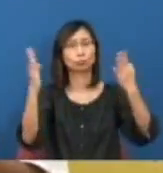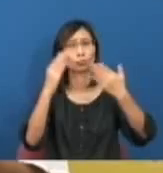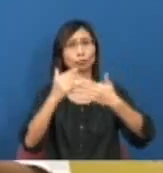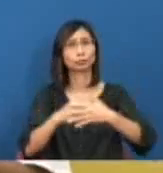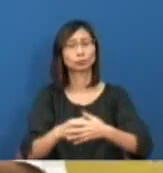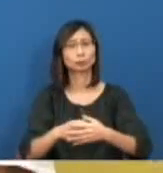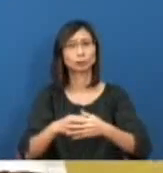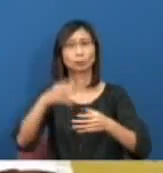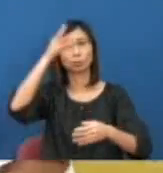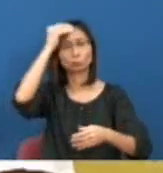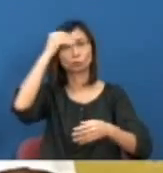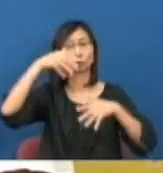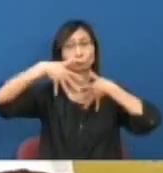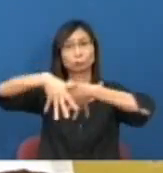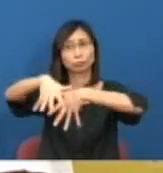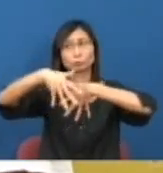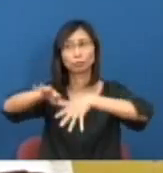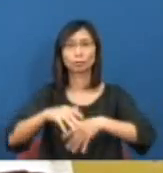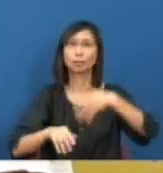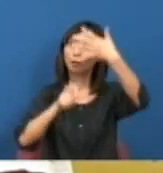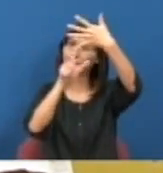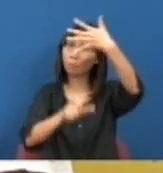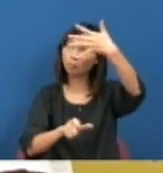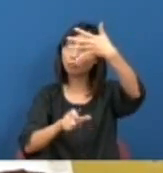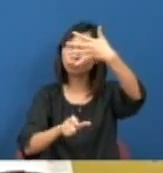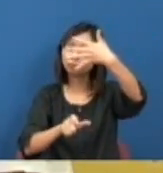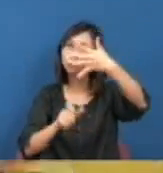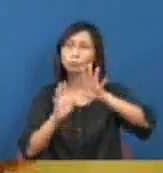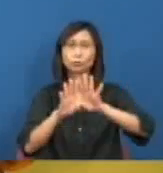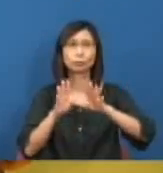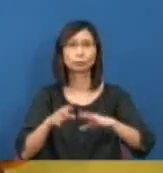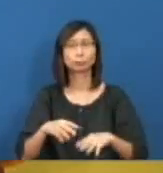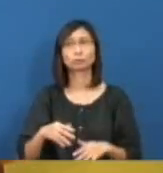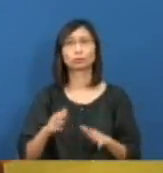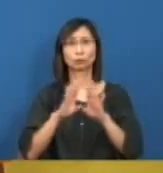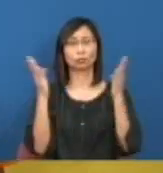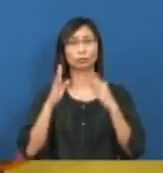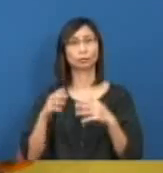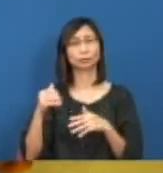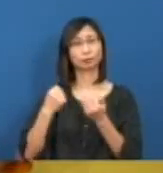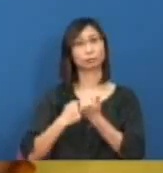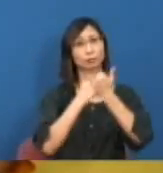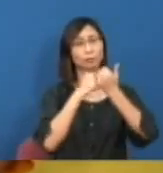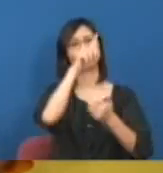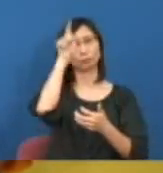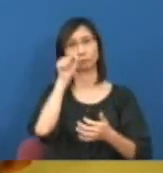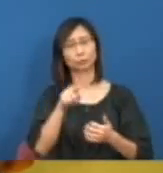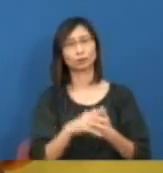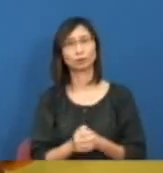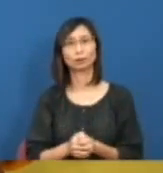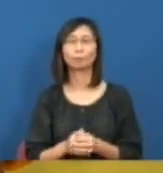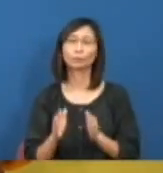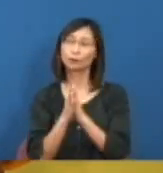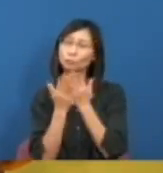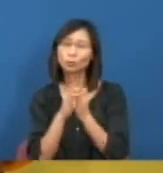會要到五月十七號先出嚟支持咧？ 我諗你就係一本，你唔好叫。如果你話唔係一個自傳，都係一個回憶錄。 回